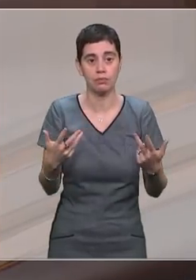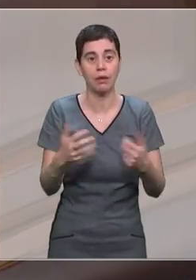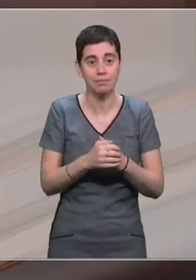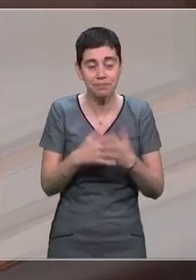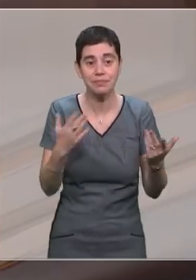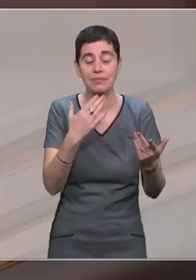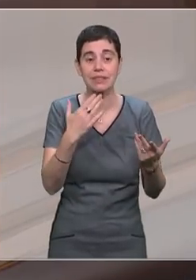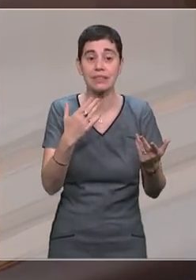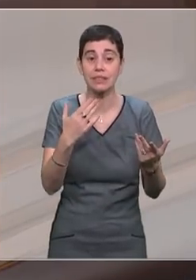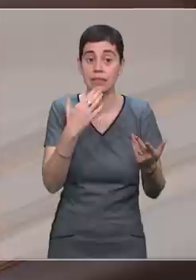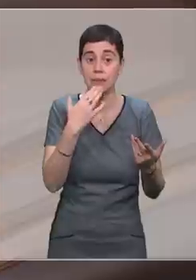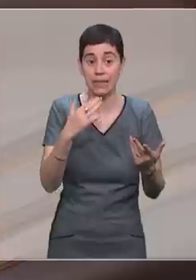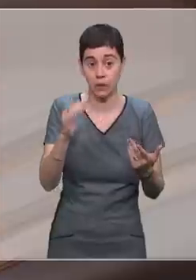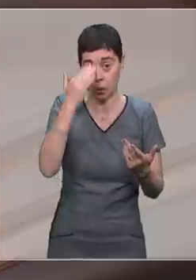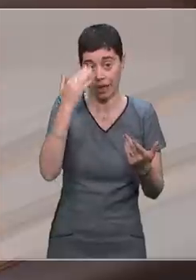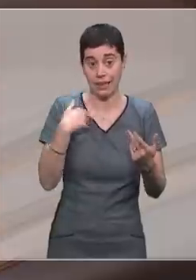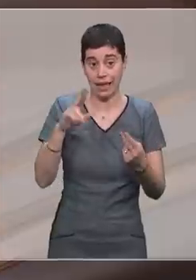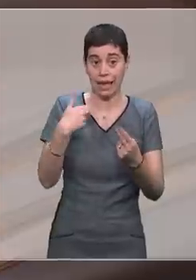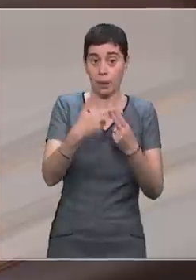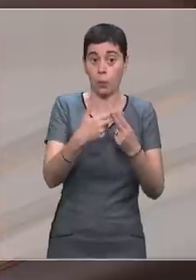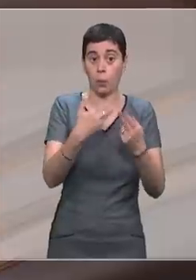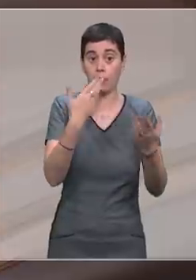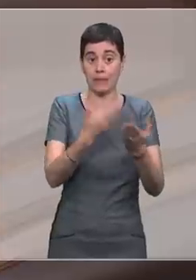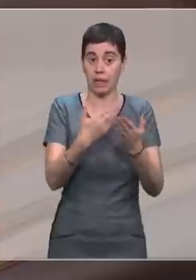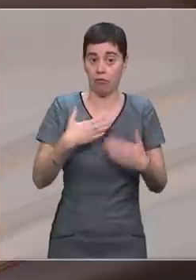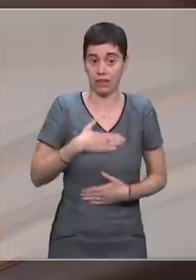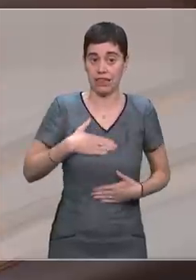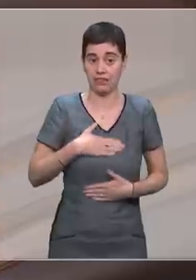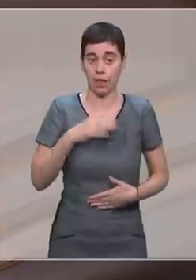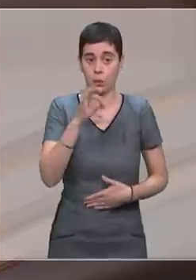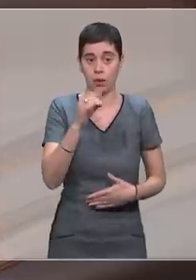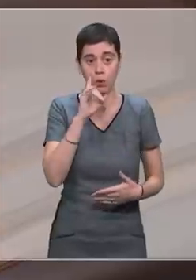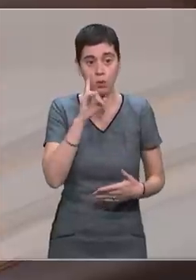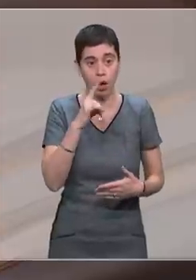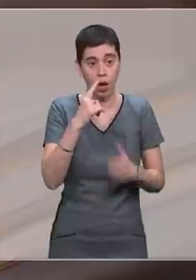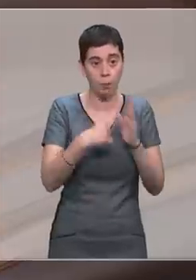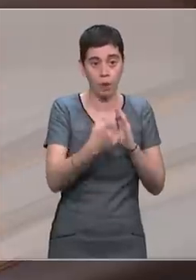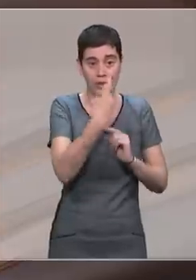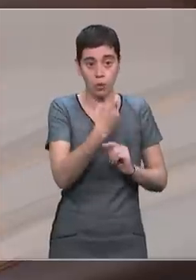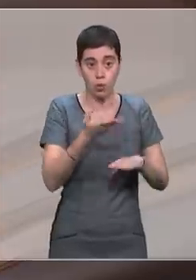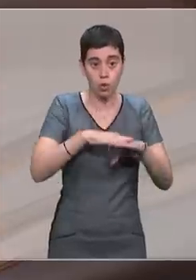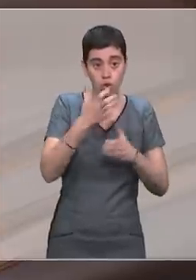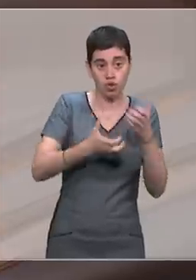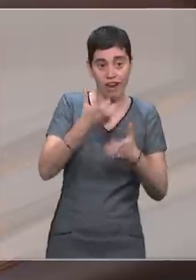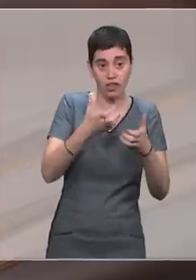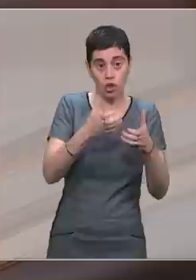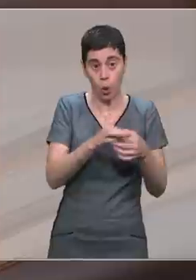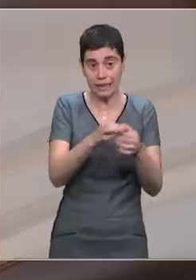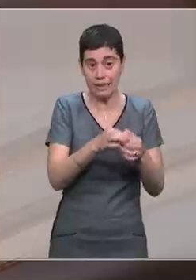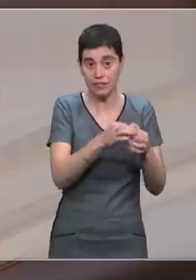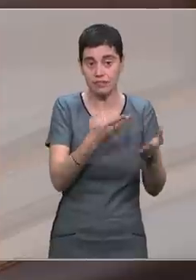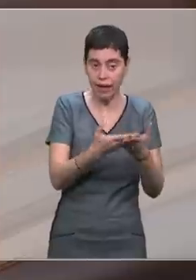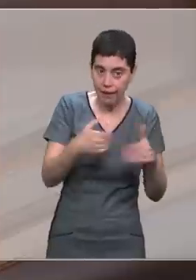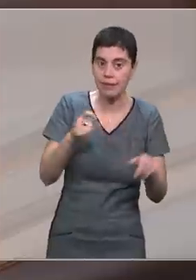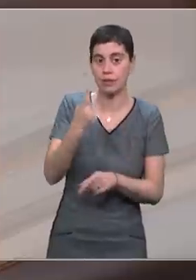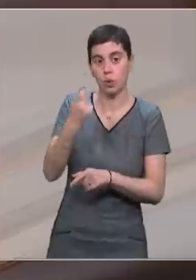Monsieur le député, merci de reconnaître que la réponse que je vous ai faite vous satisfait au moins sur un point, puisque vous ne me réinterrogez pas sur le chauffage collectif, mais que sur la situation de ceux